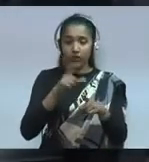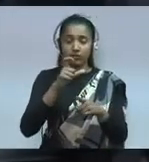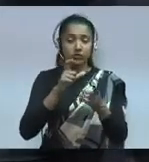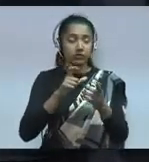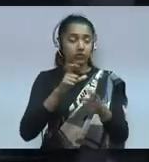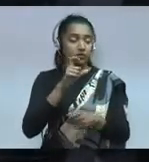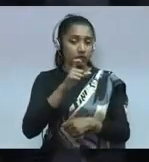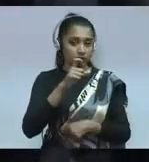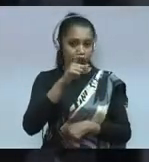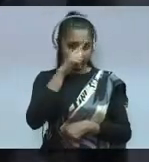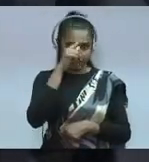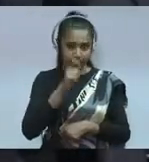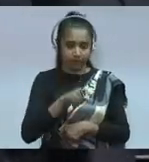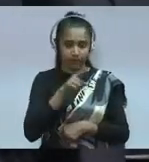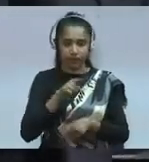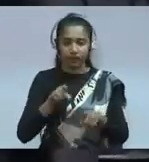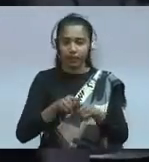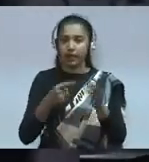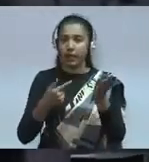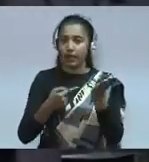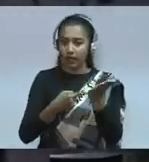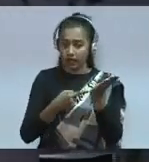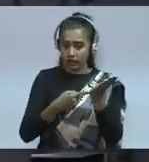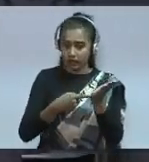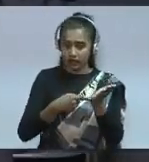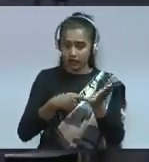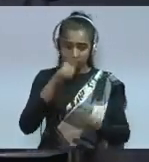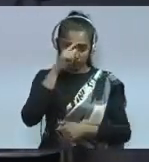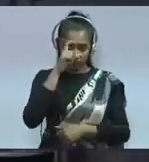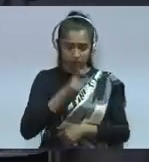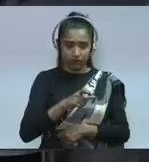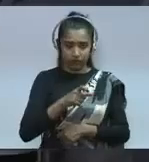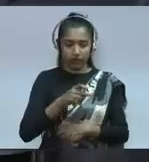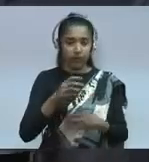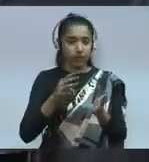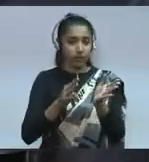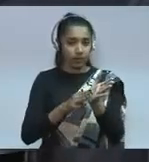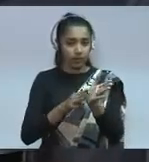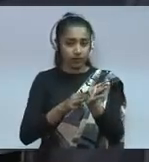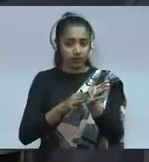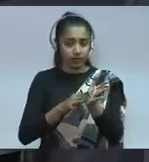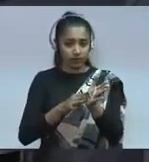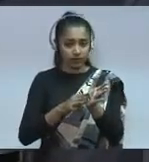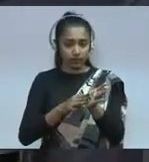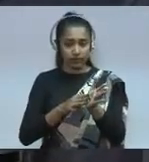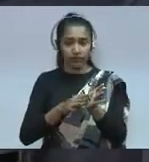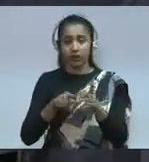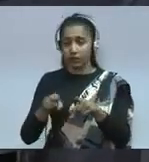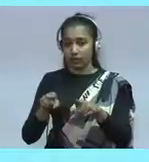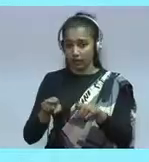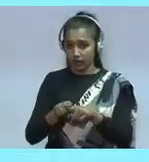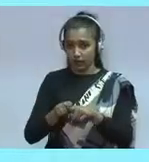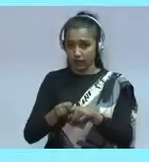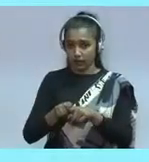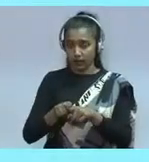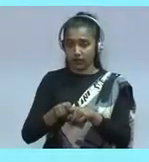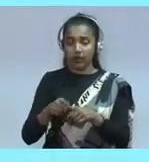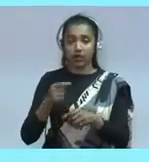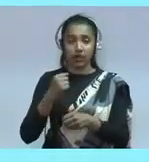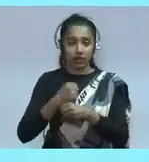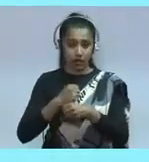ලියනාරච්චි, තිසර මාලිමගේ, මරුසුක් මොහොමඩ්, කපිතාන් ගයන් විතානගේ,